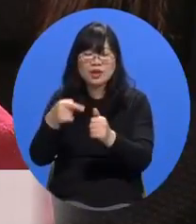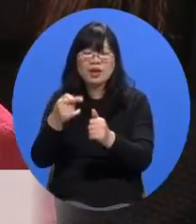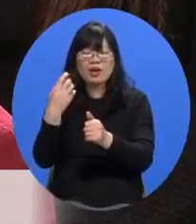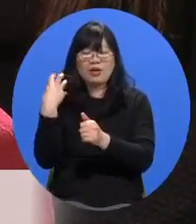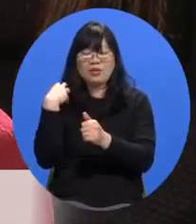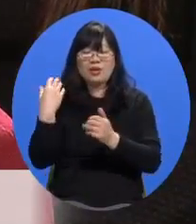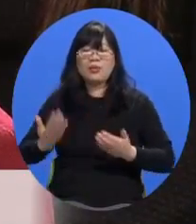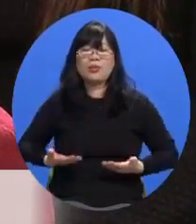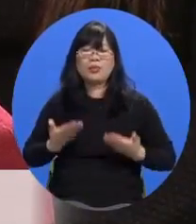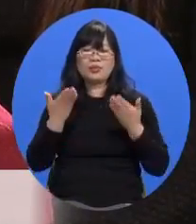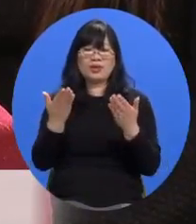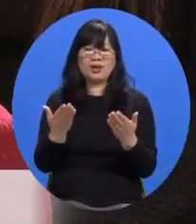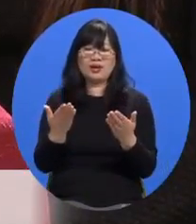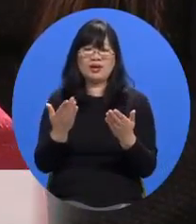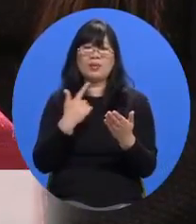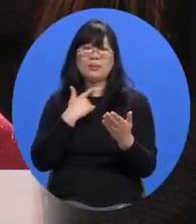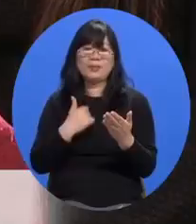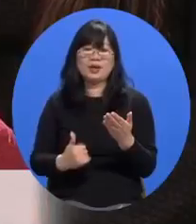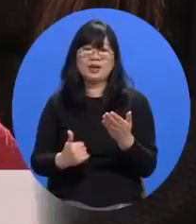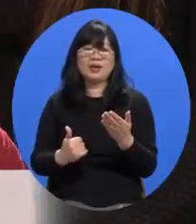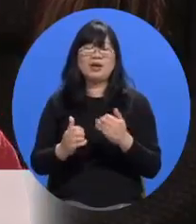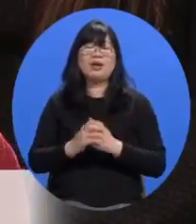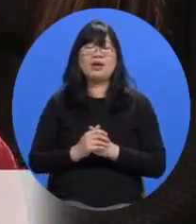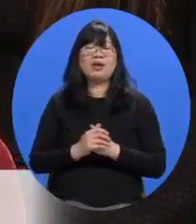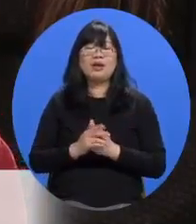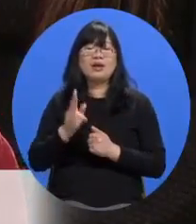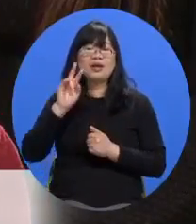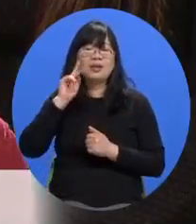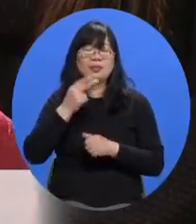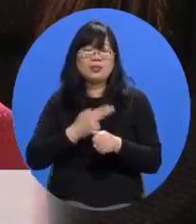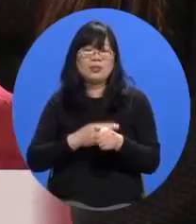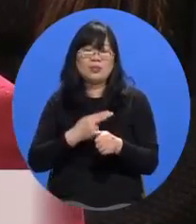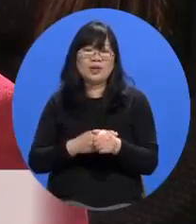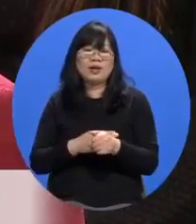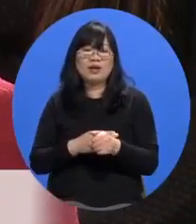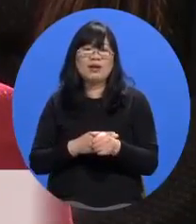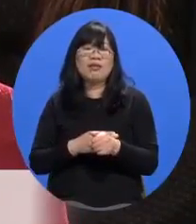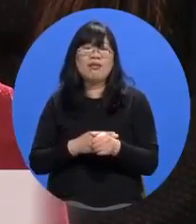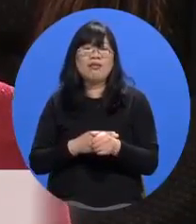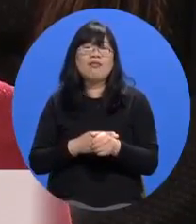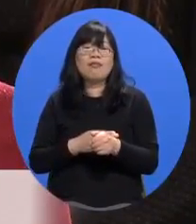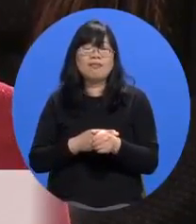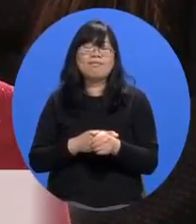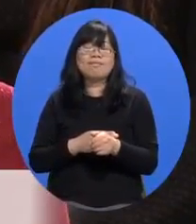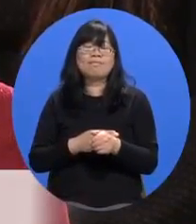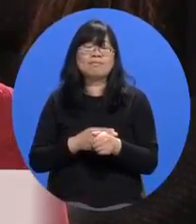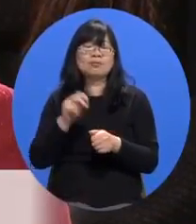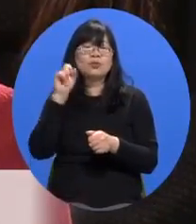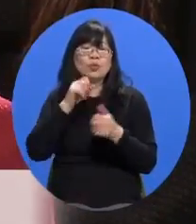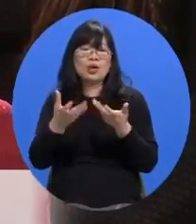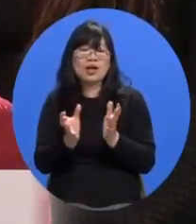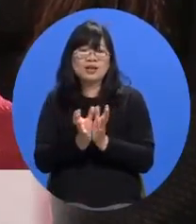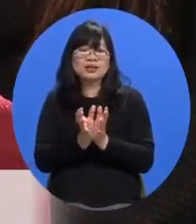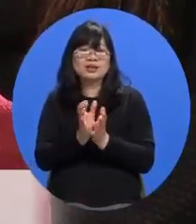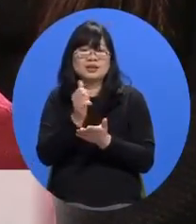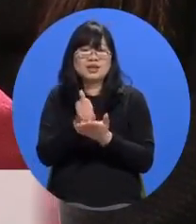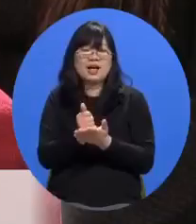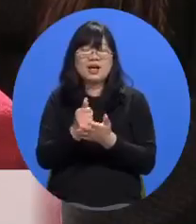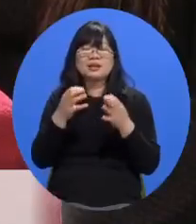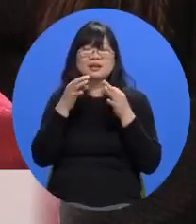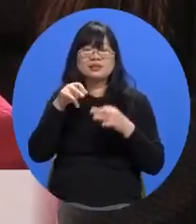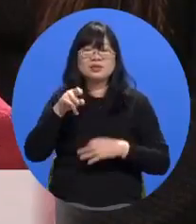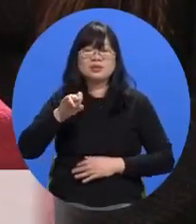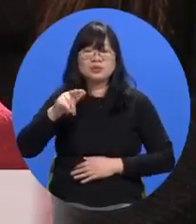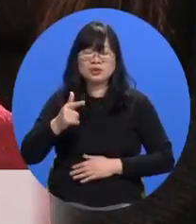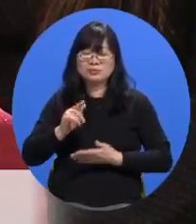가르치는 봉사를 하고 있는 보인고등학교 예비교사 동아리 부장 김승준입니다. 아, 고등학교 예비교사 동아리가 있네요. 네. 뭐 회원은